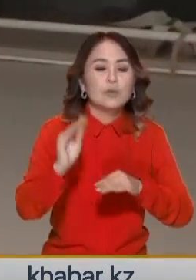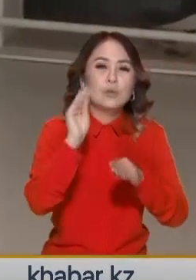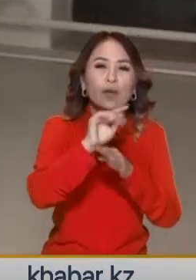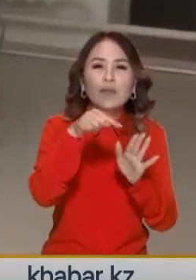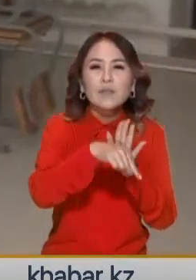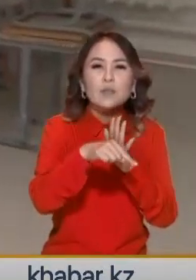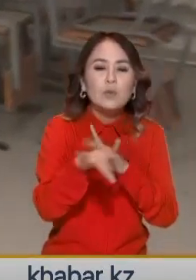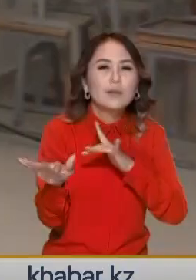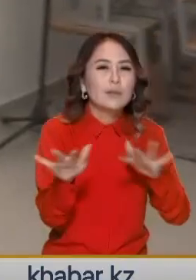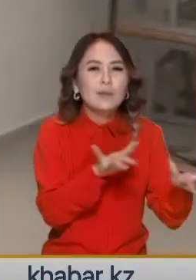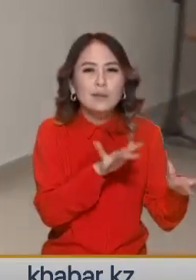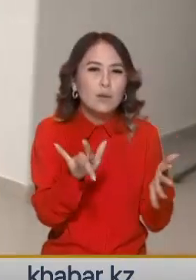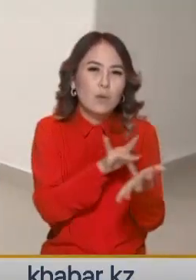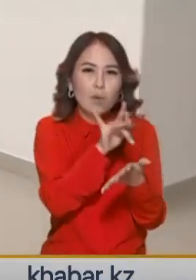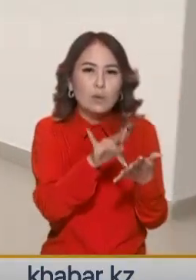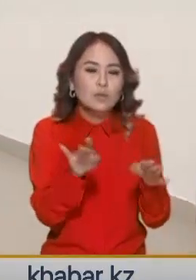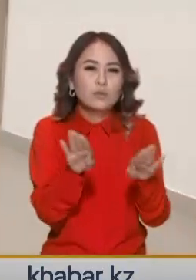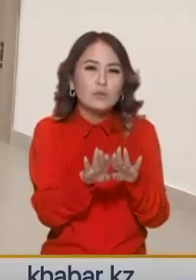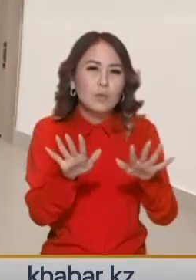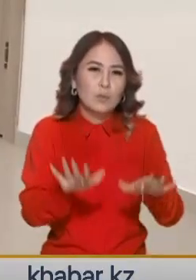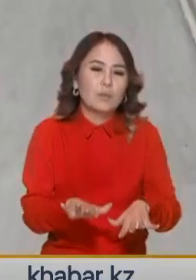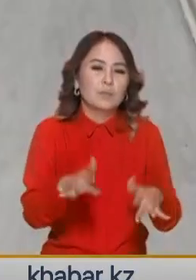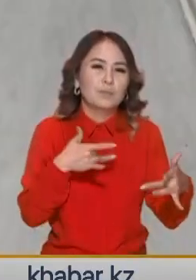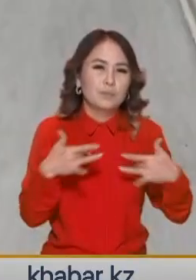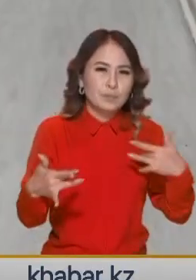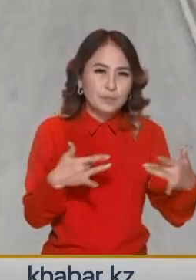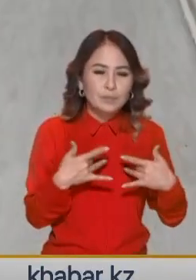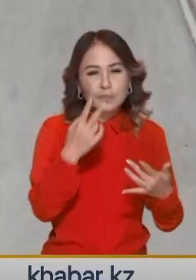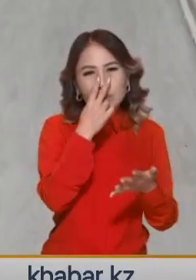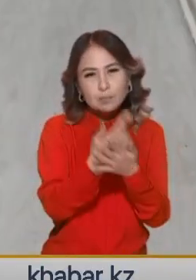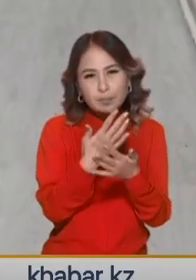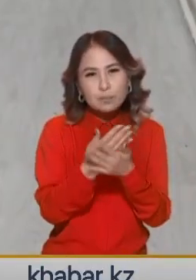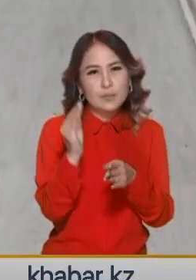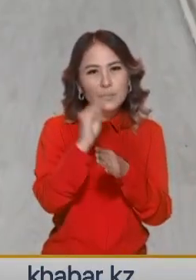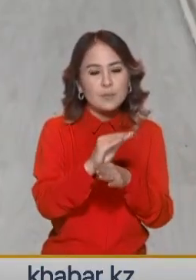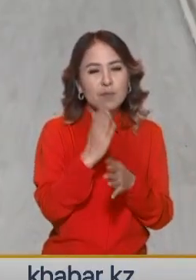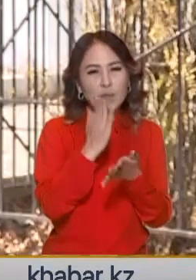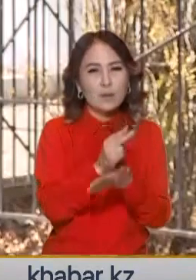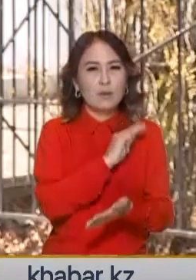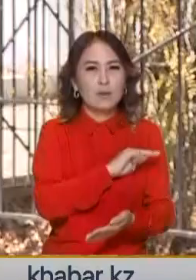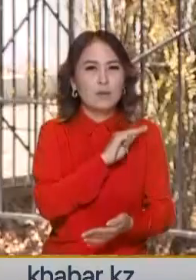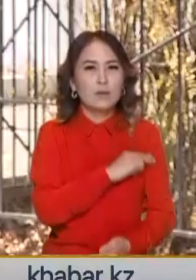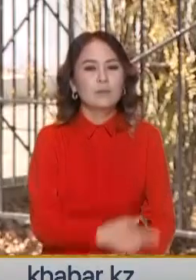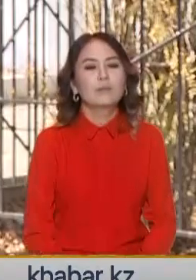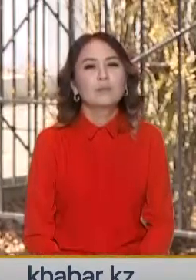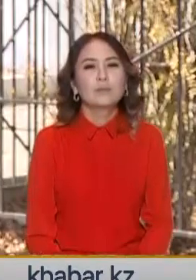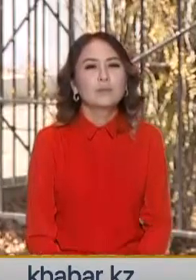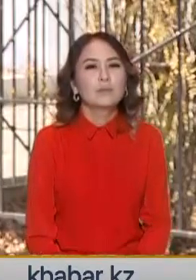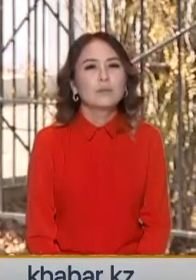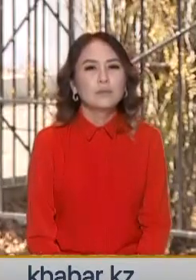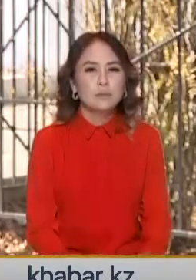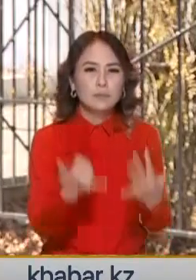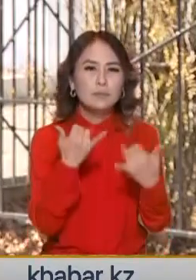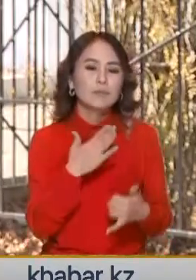ішіндегі тірлігі қаладағыдан кем емес, яғни өнер ордасында көптеген шығармашылық ұжымдар мен үйірмелер жұмыс істейді. Кружков у нас где-то. Қазір